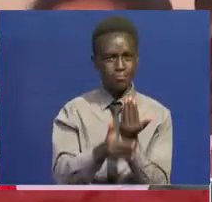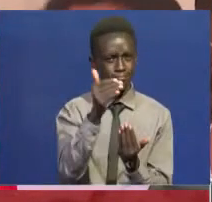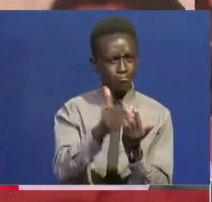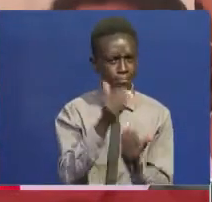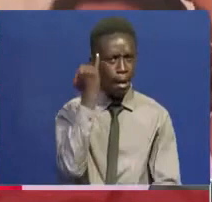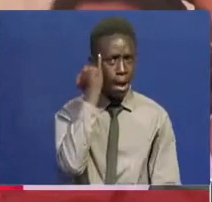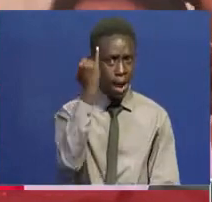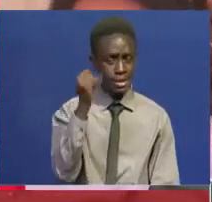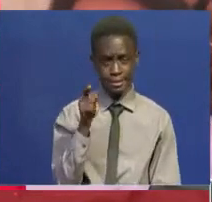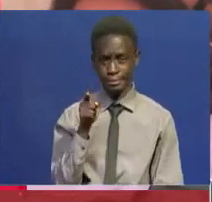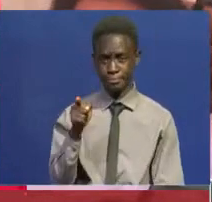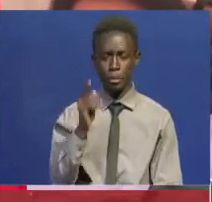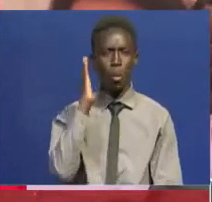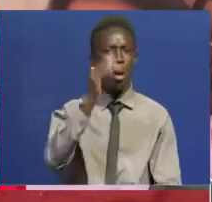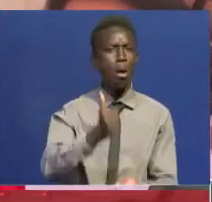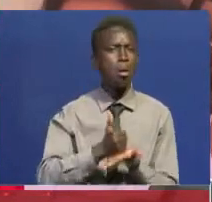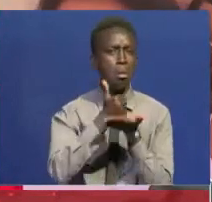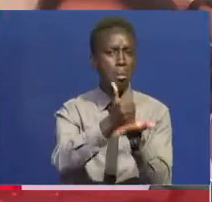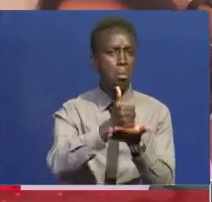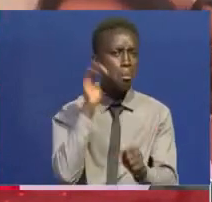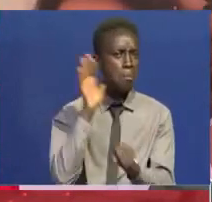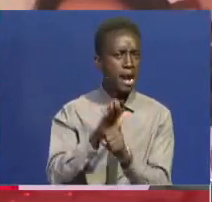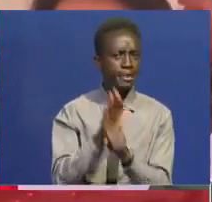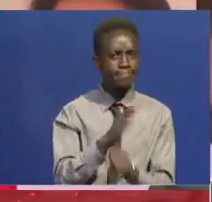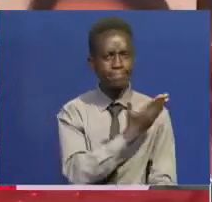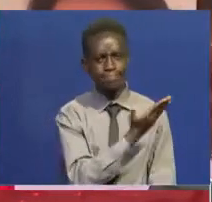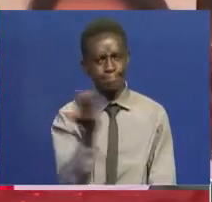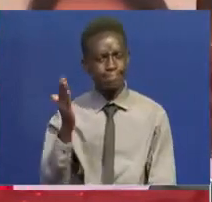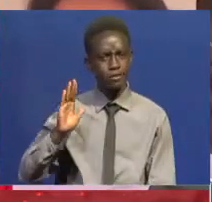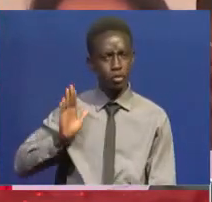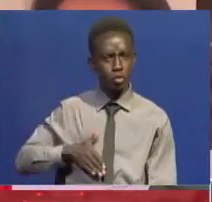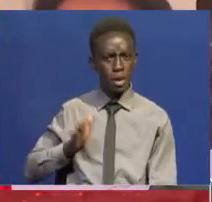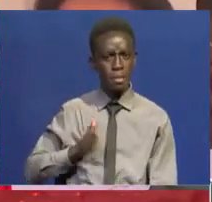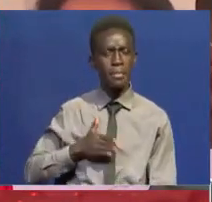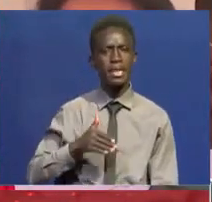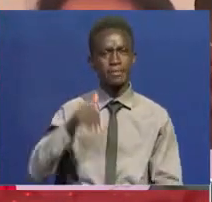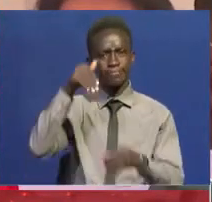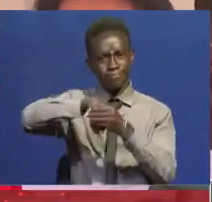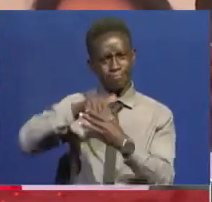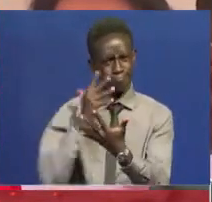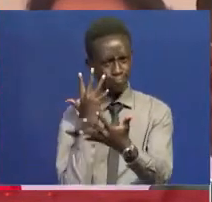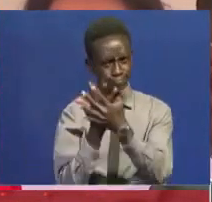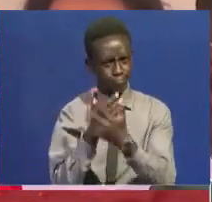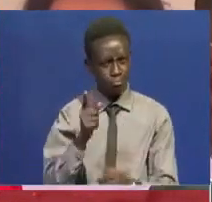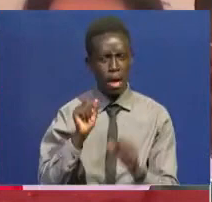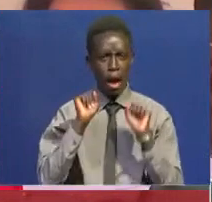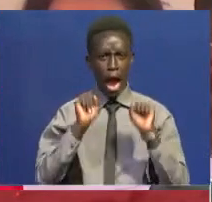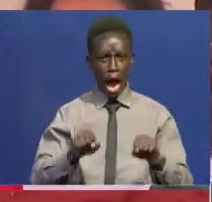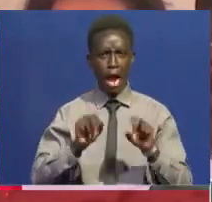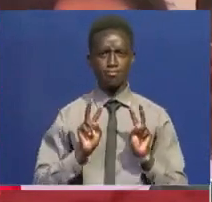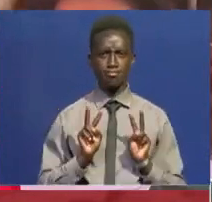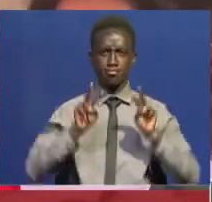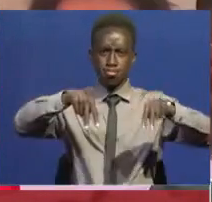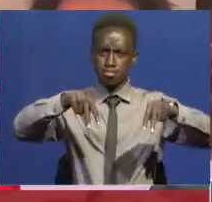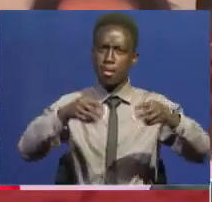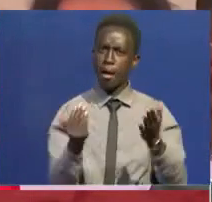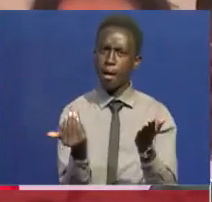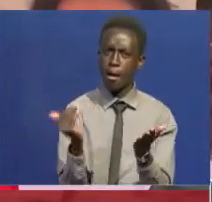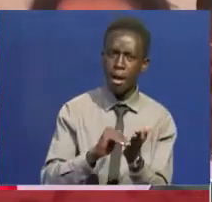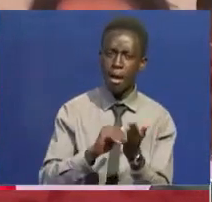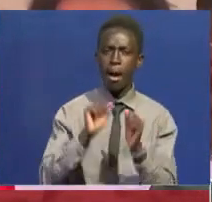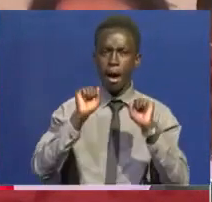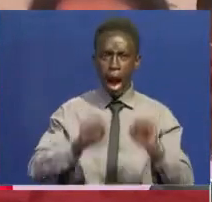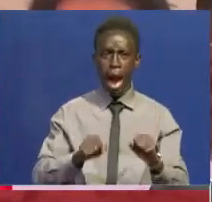initiative will certainly help many of the women inmates get back on their feet and eventually become